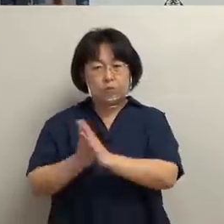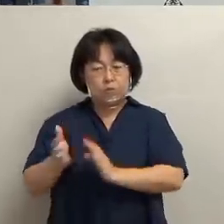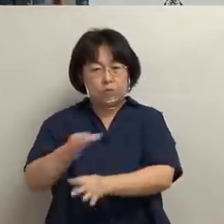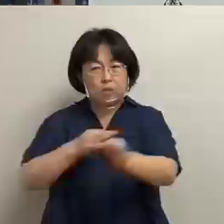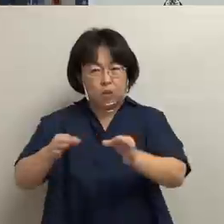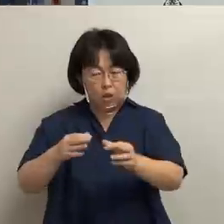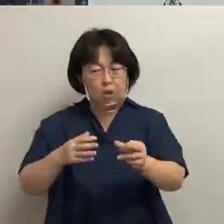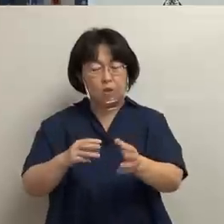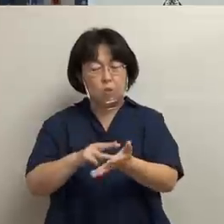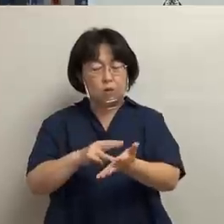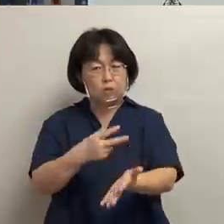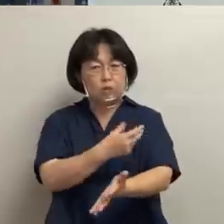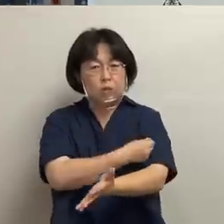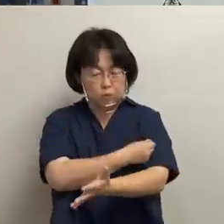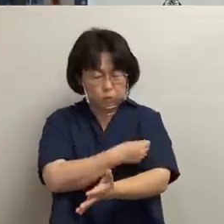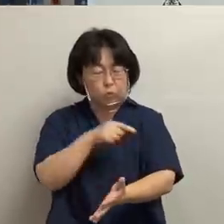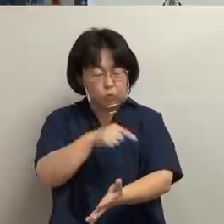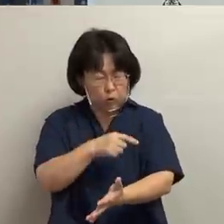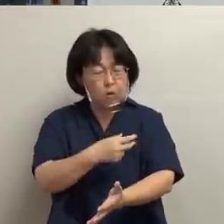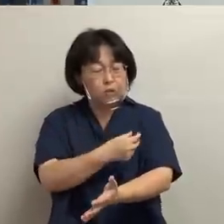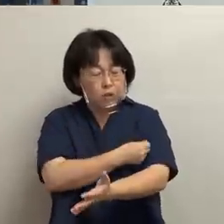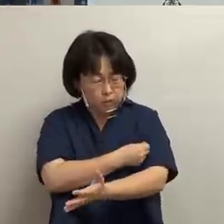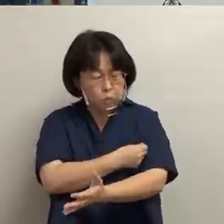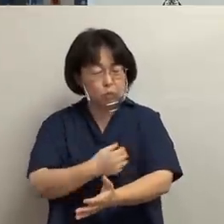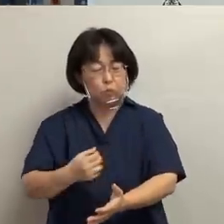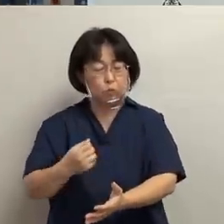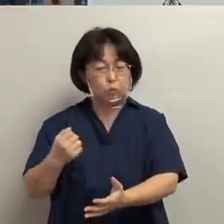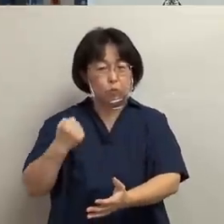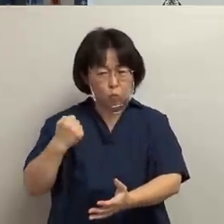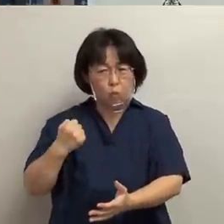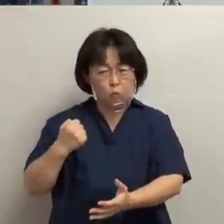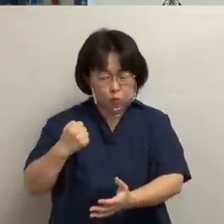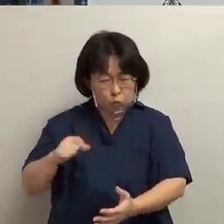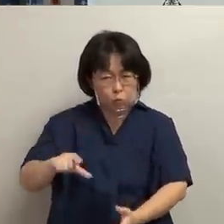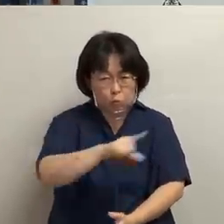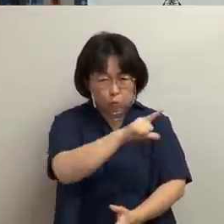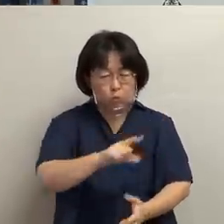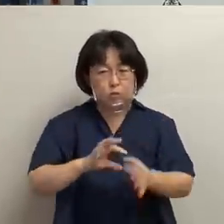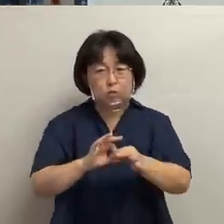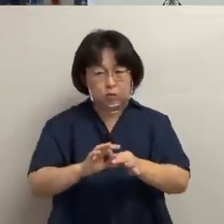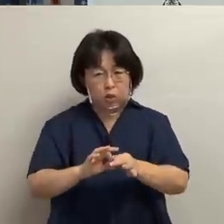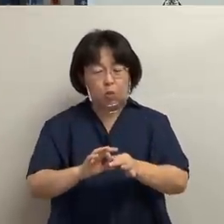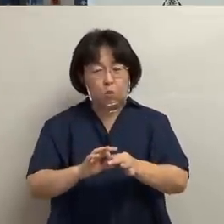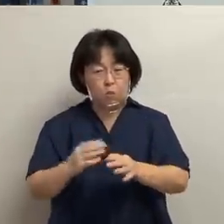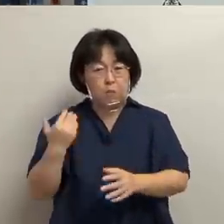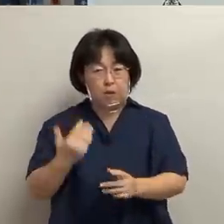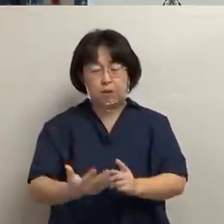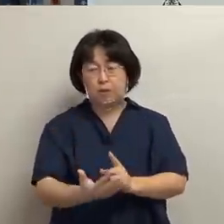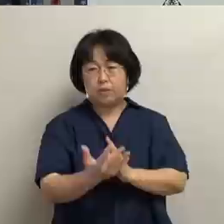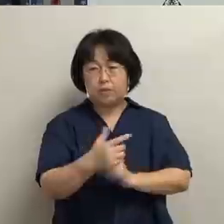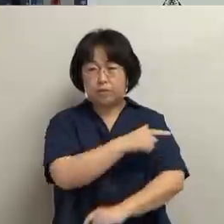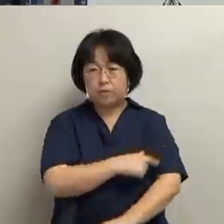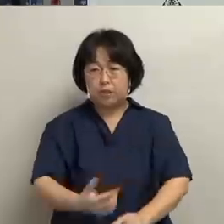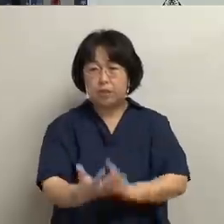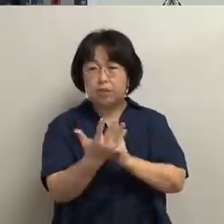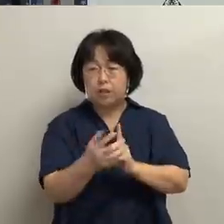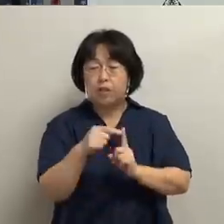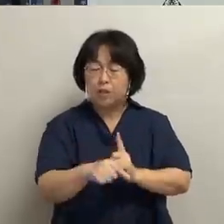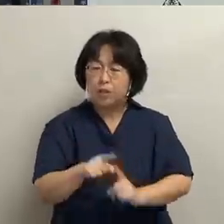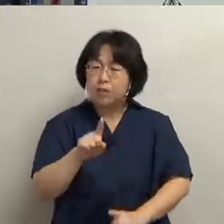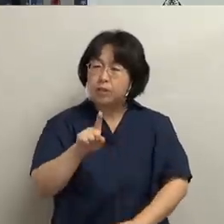センターの摂取能力増強に関する件なんですが以前の確か地会見ではの両センターで8月中になんとか